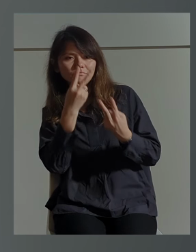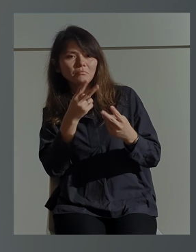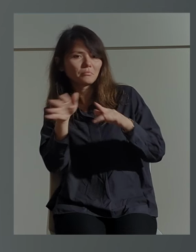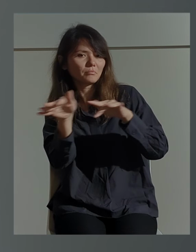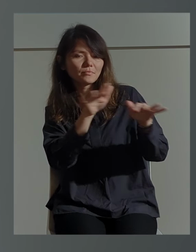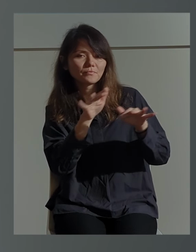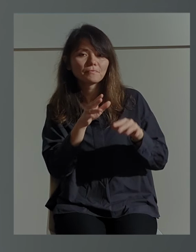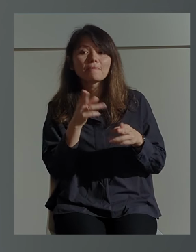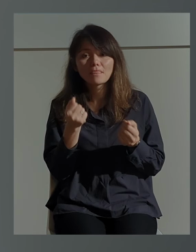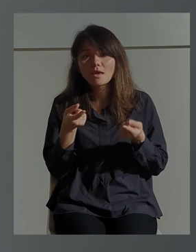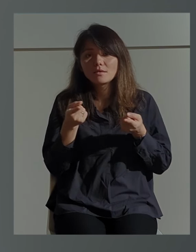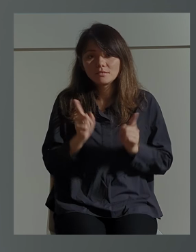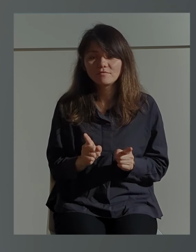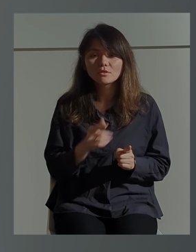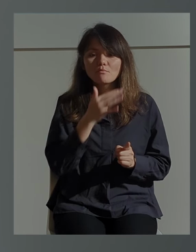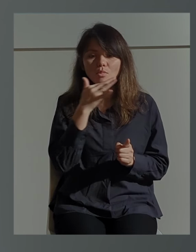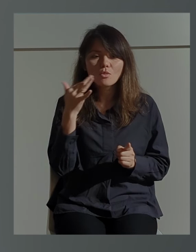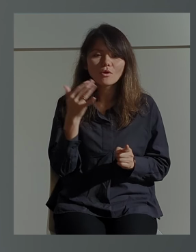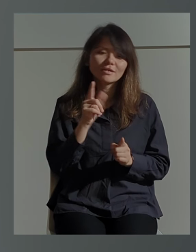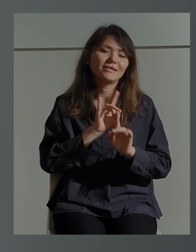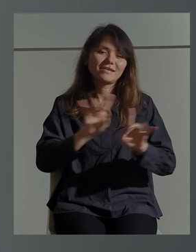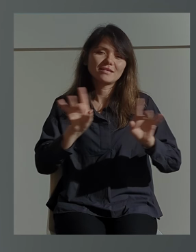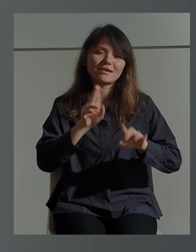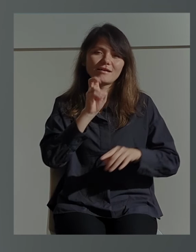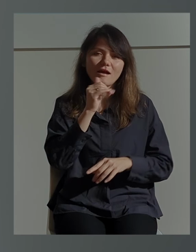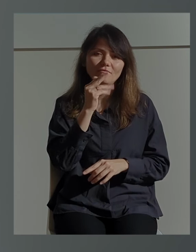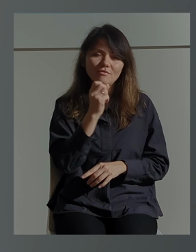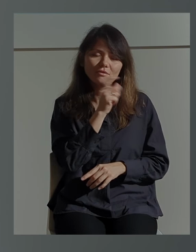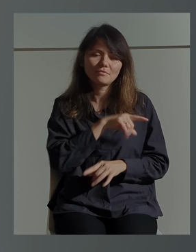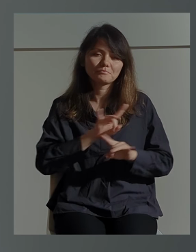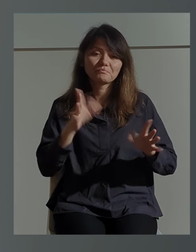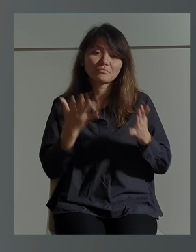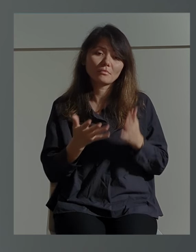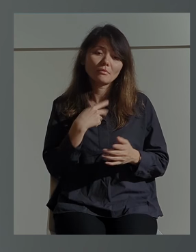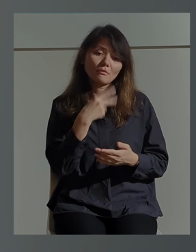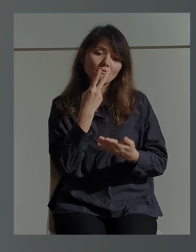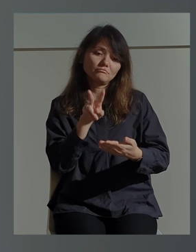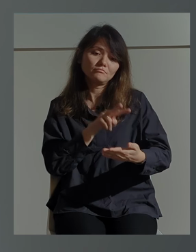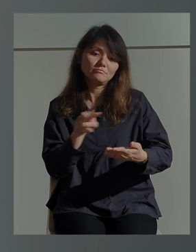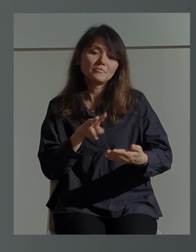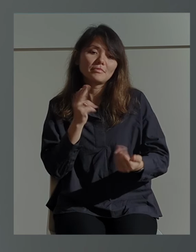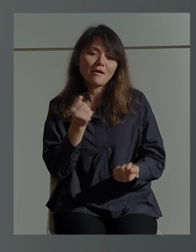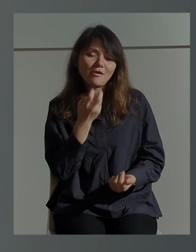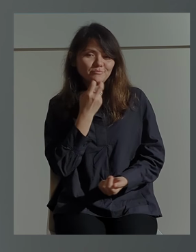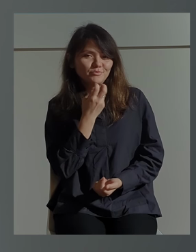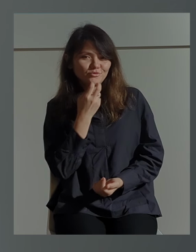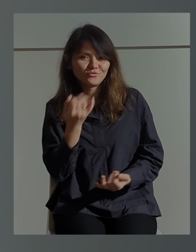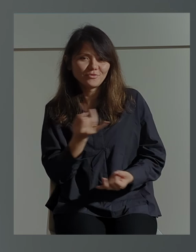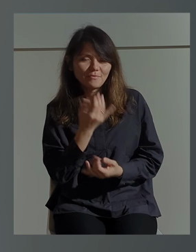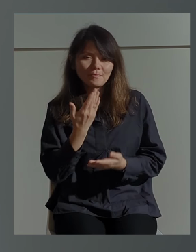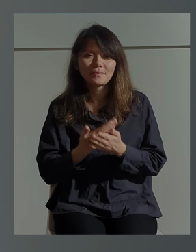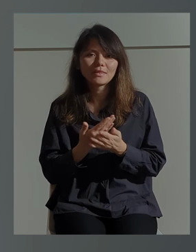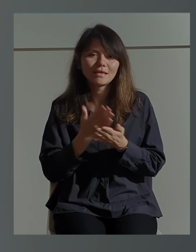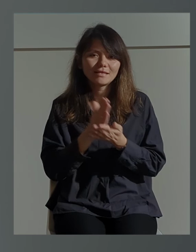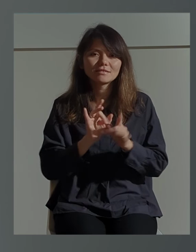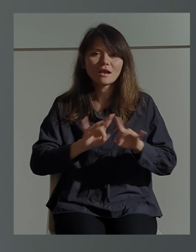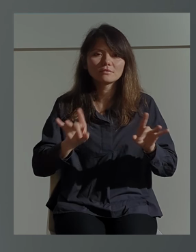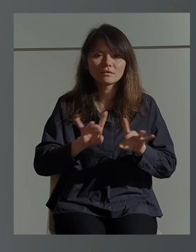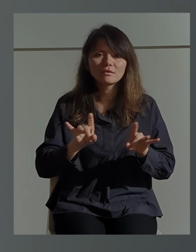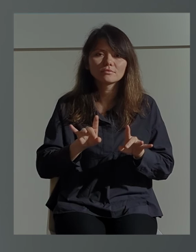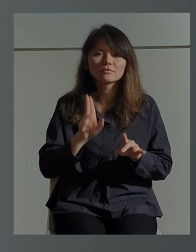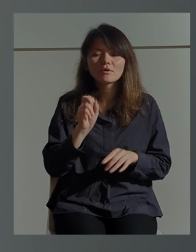действительно многие рассказы Кафки если не принимать их близко к сердцу выглядят достаточно смешно там есть например рассказ о